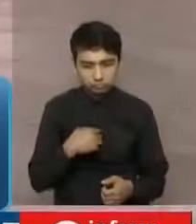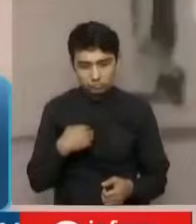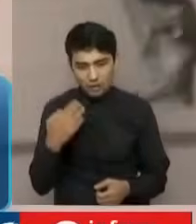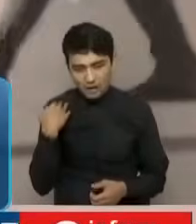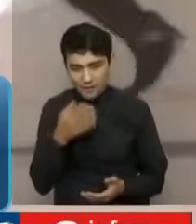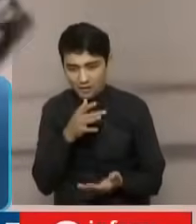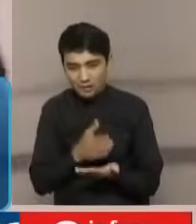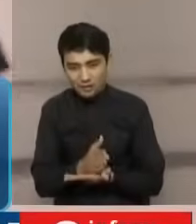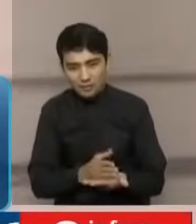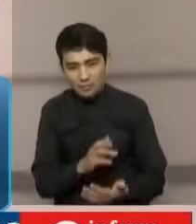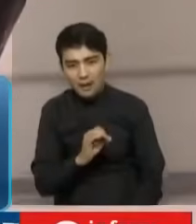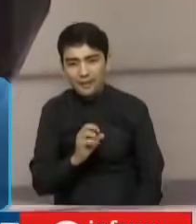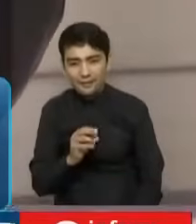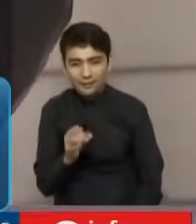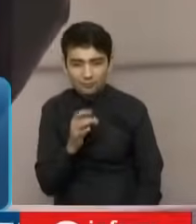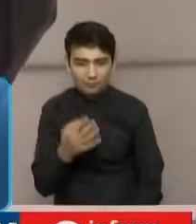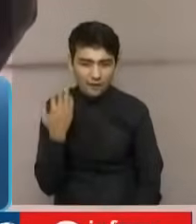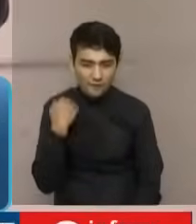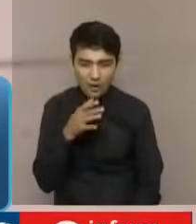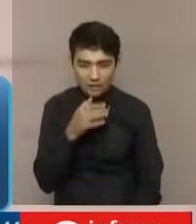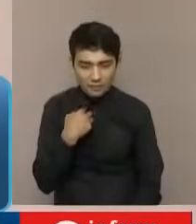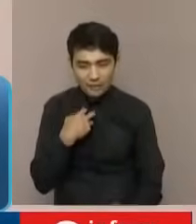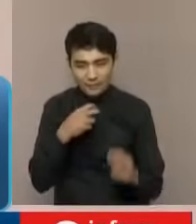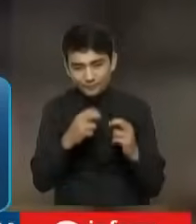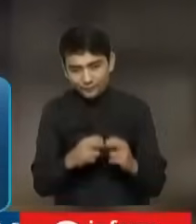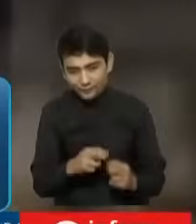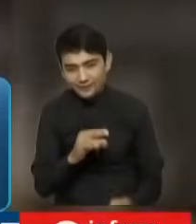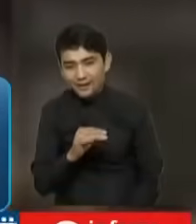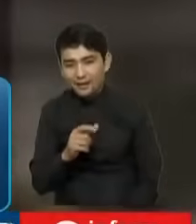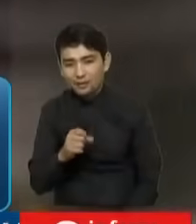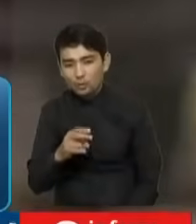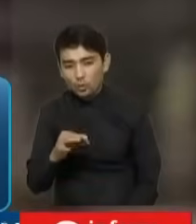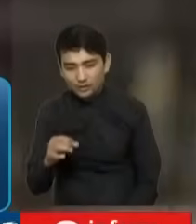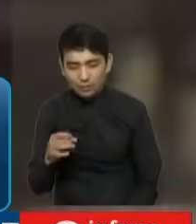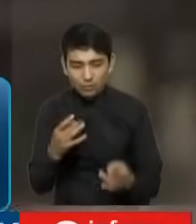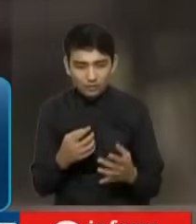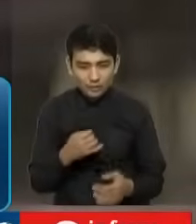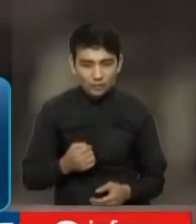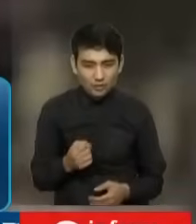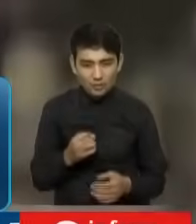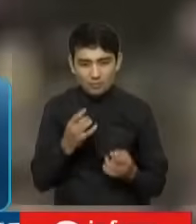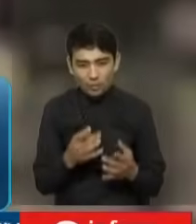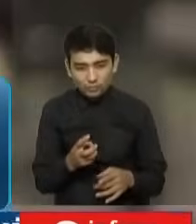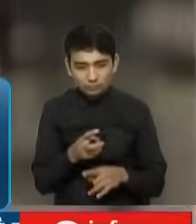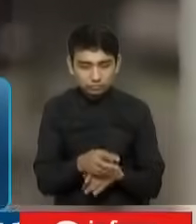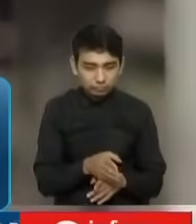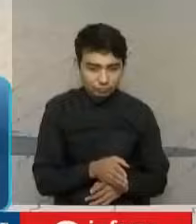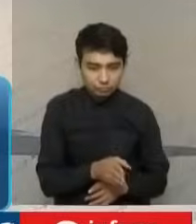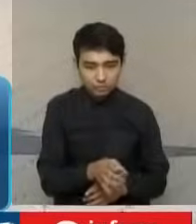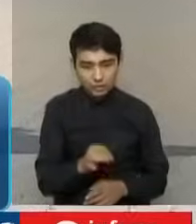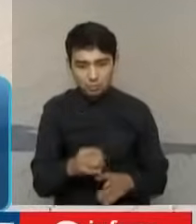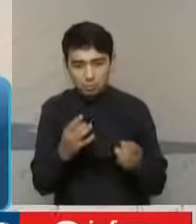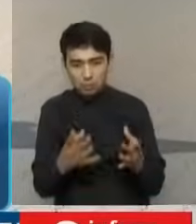вместо полноценного техосмотра много лет проходит диагностику фиктивно. Двухколесного друга на станции просто фотографируют и выдают